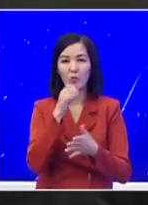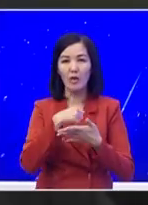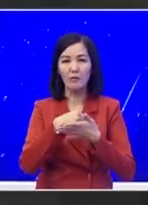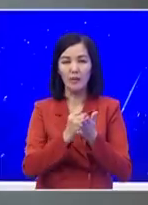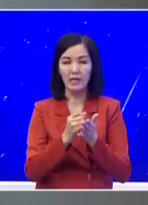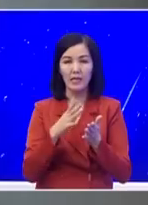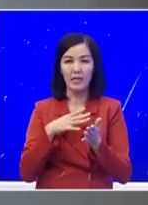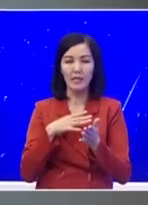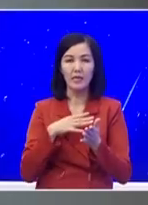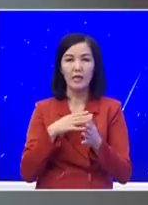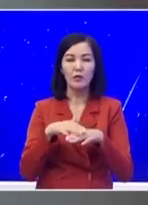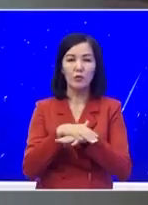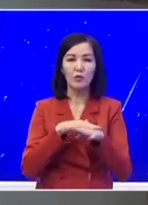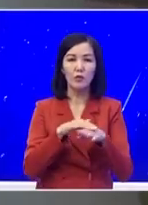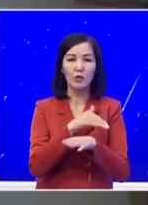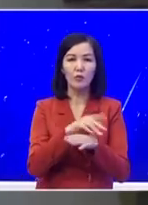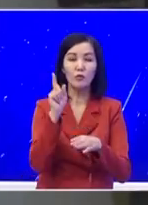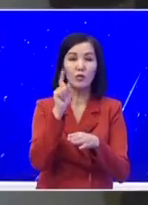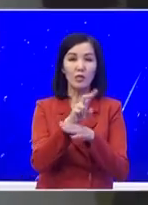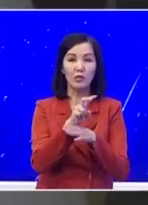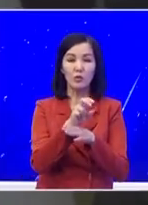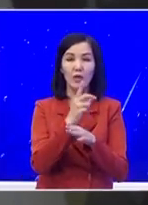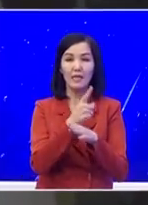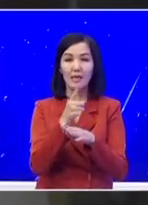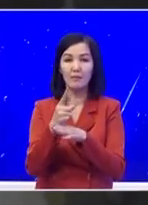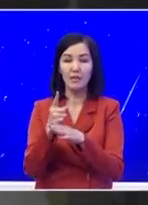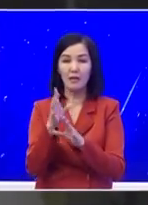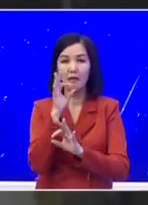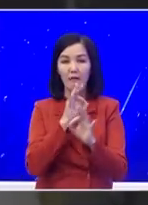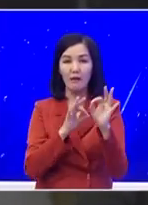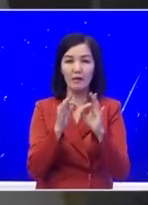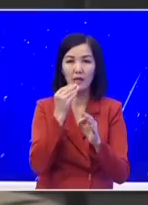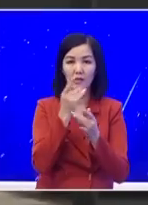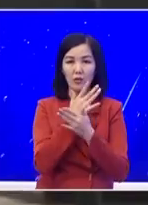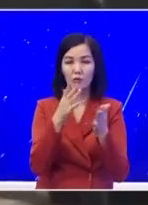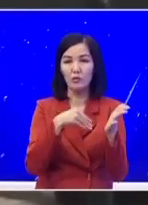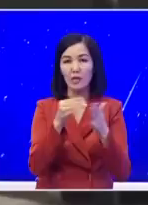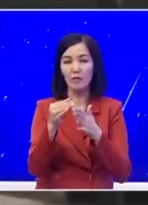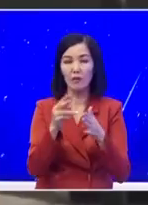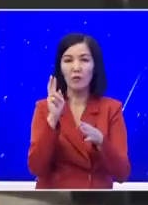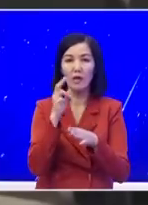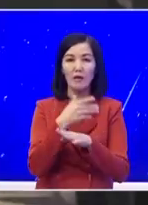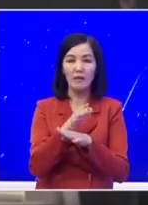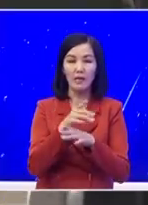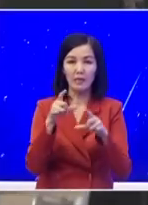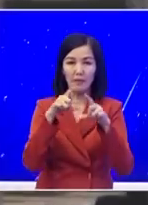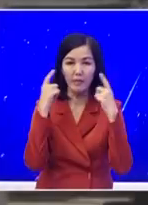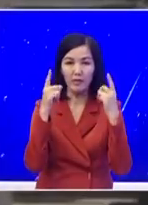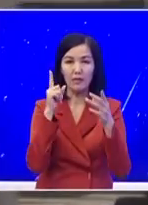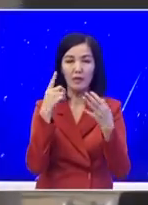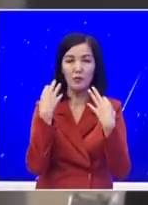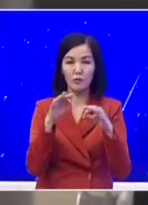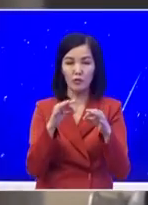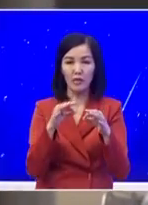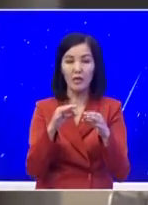белгілеген. Яғни тұрғындарға көшеге шығуға тыйым салынды. Тек дәрі-дәрмек пен азық-түлік алу үшін далада бетпердемен жүруге